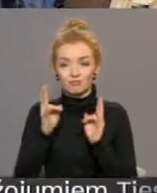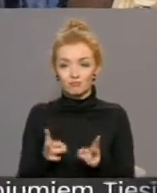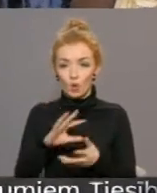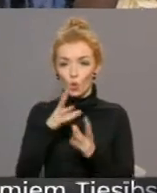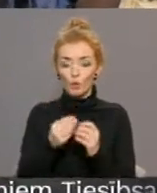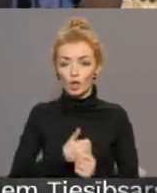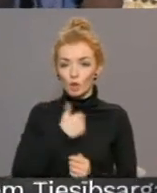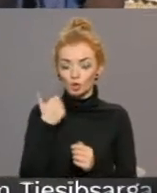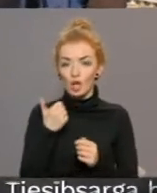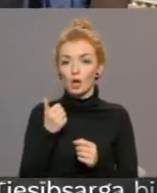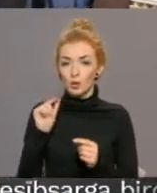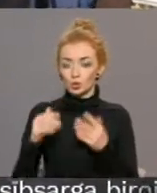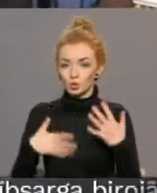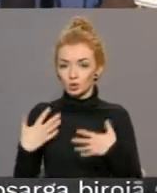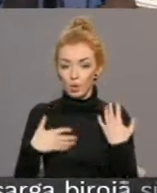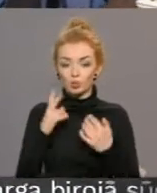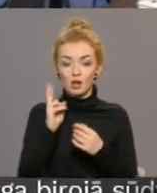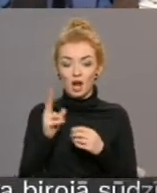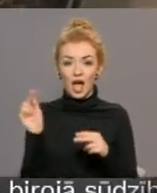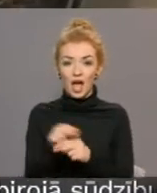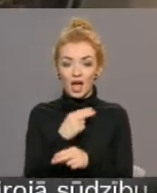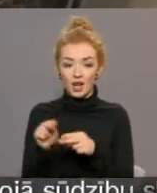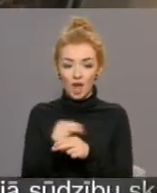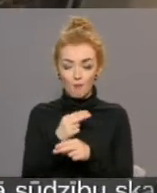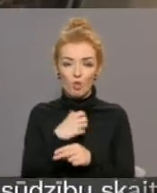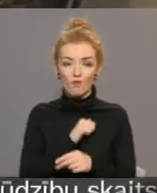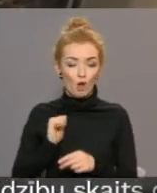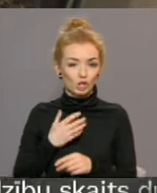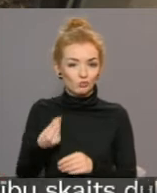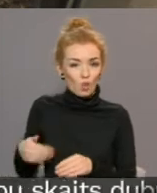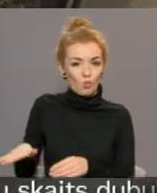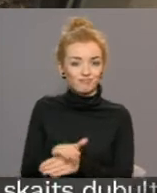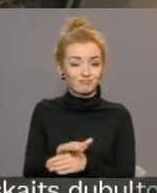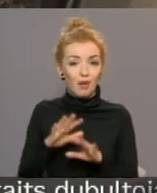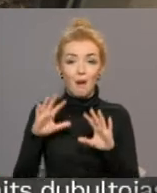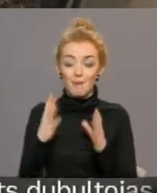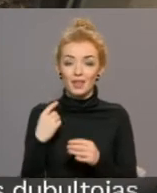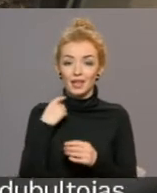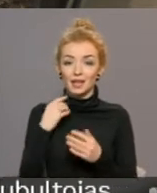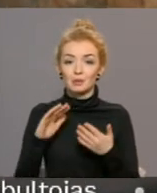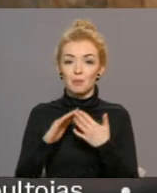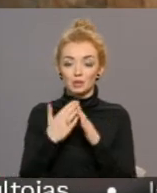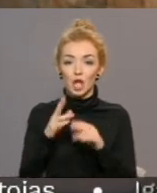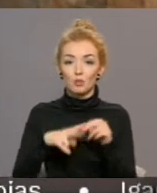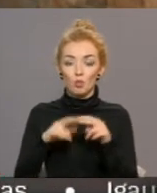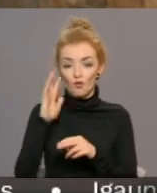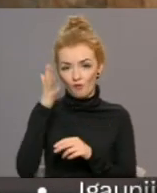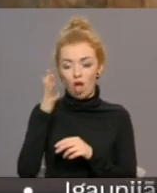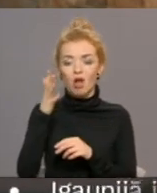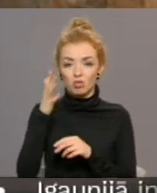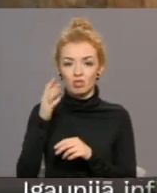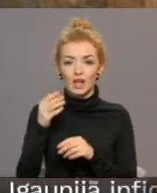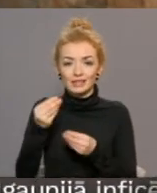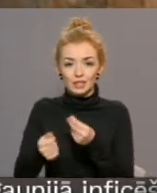un iedzīvotājs gan satrauc iespēju, ka nama remontdarbus nāksies sekt no savas kabatas. Tomēr Rīgas pilsētas būvvaldē mierina, ka izdevums